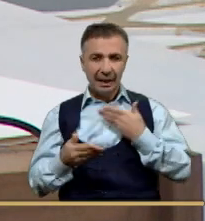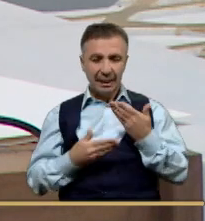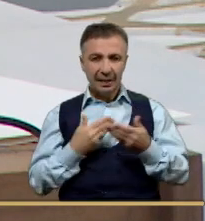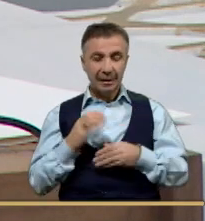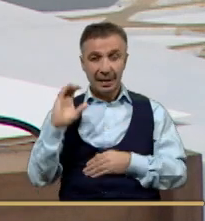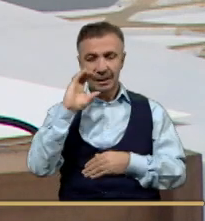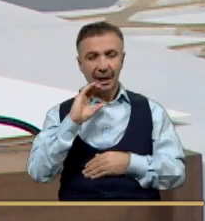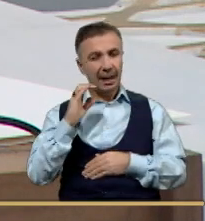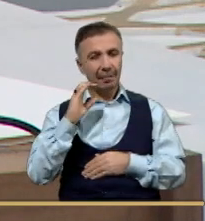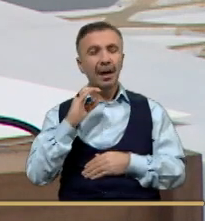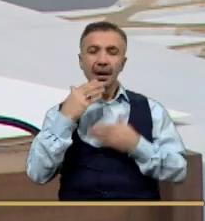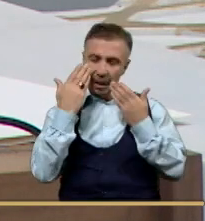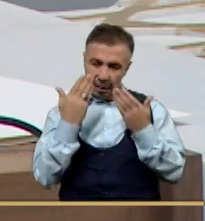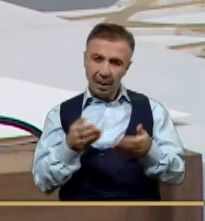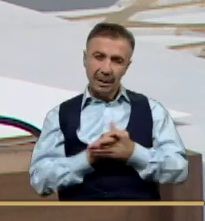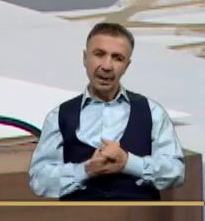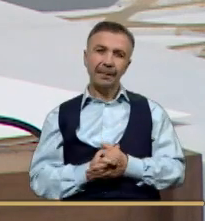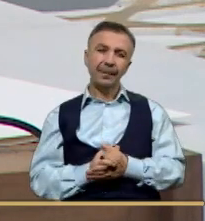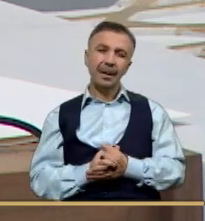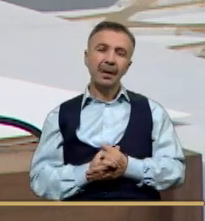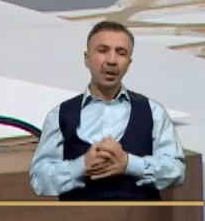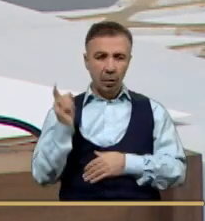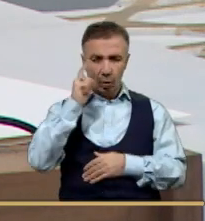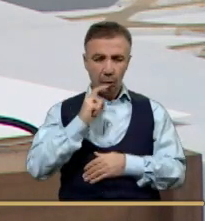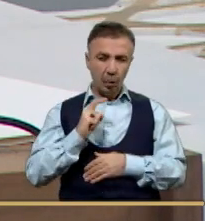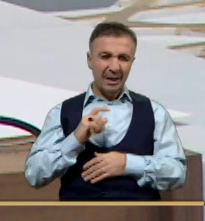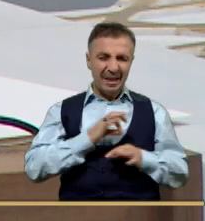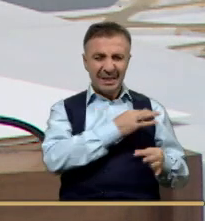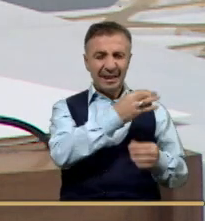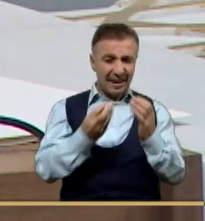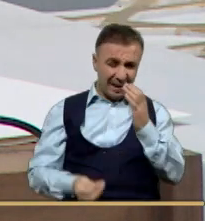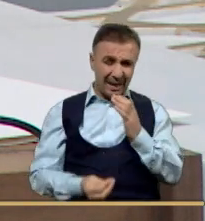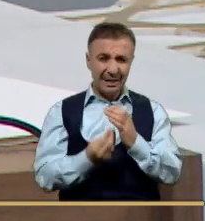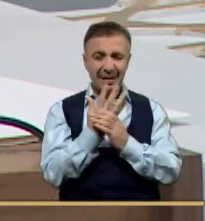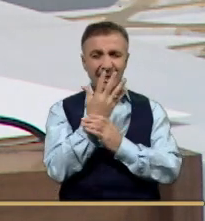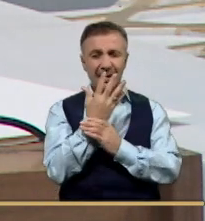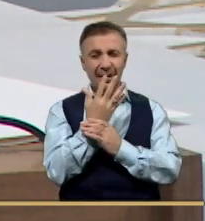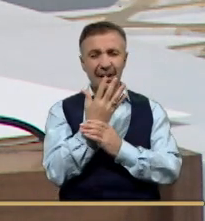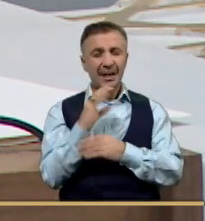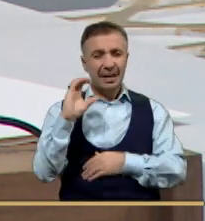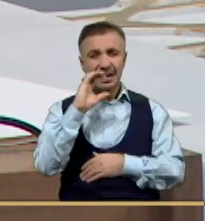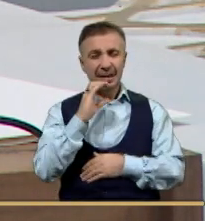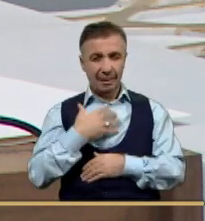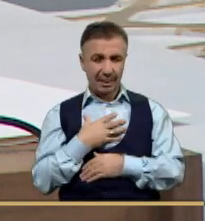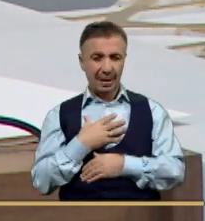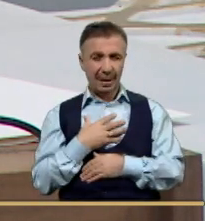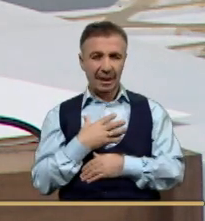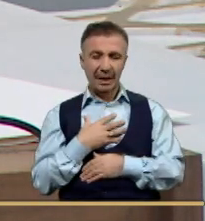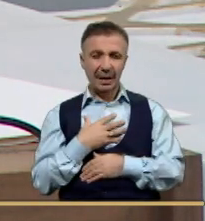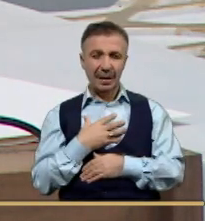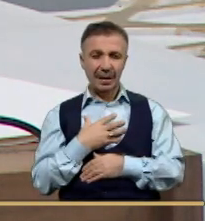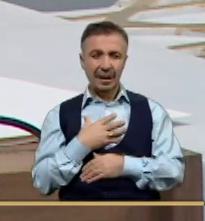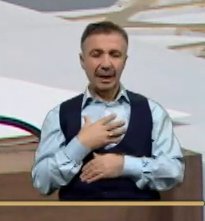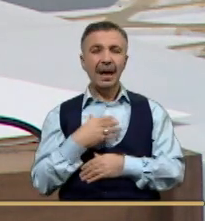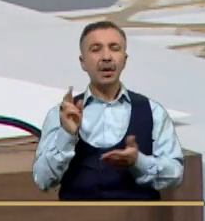girerler. Çünkü insanların fıtratı İslam'dır. Yaratılışları İslam'dır. Ve İslam'ı